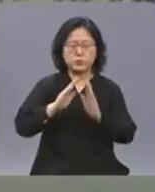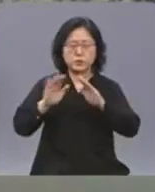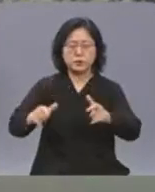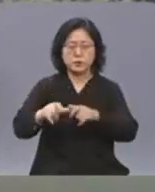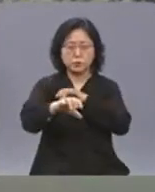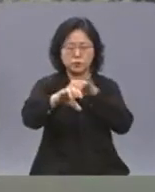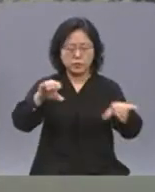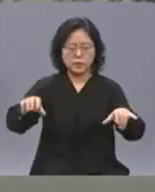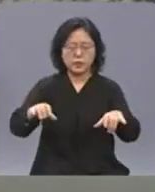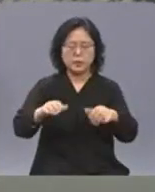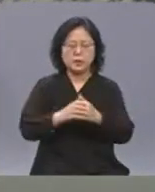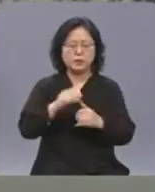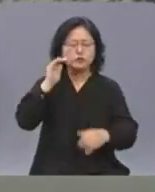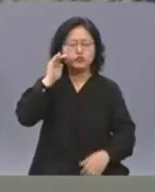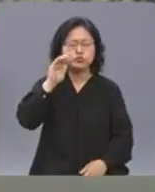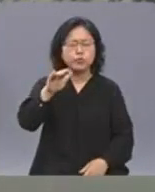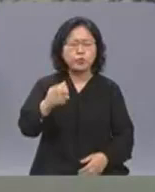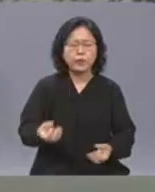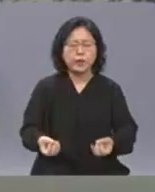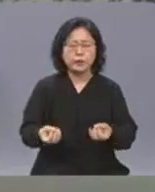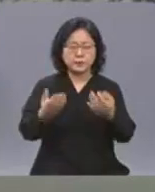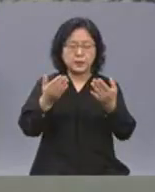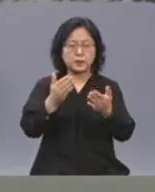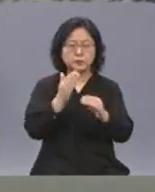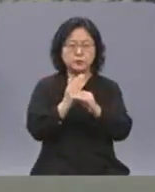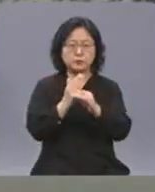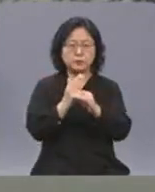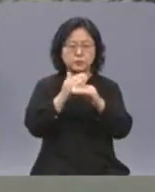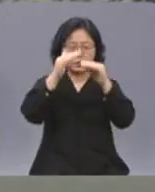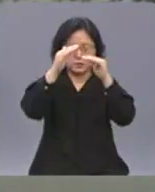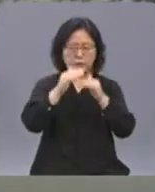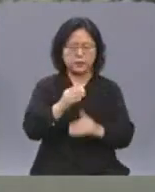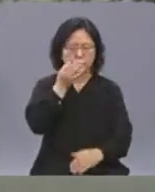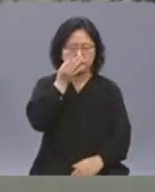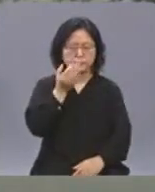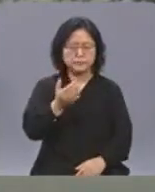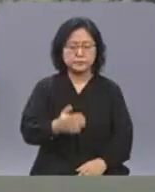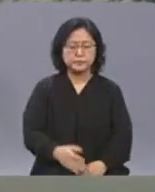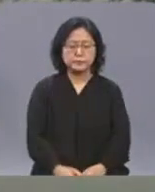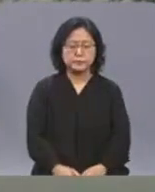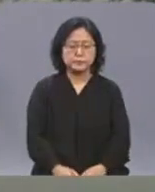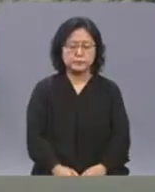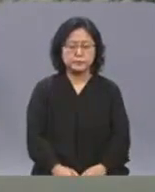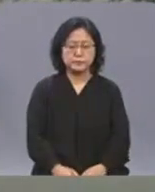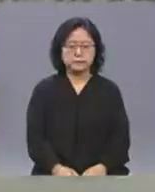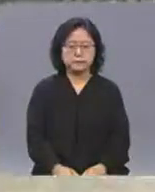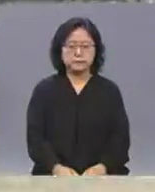곳곳에서 희생자들을 위한 추모 행사가 이어지고 있습니다 김정대 기자입니다